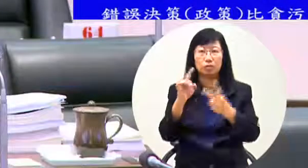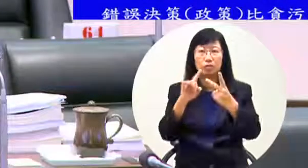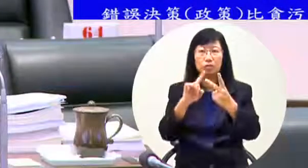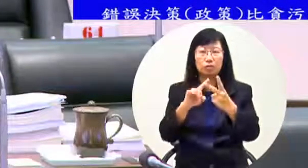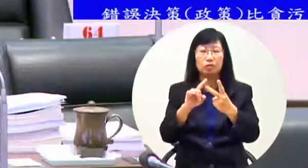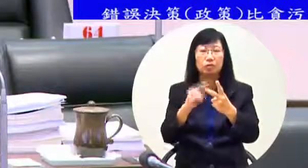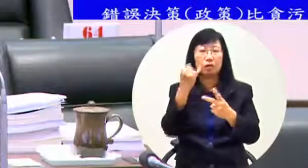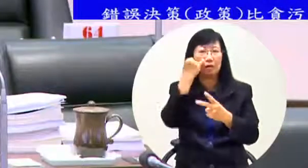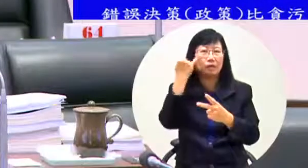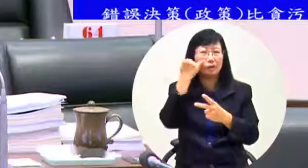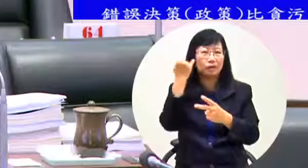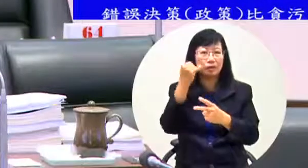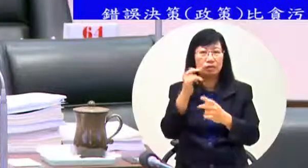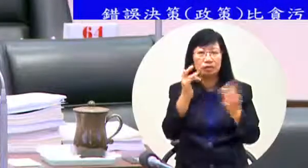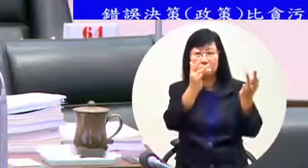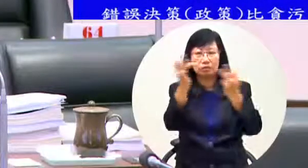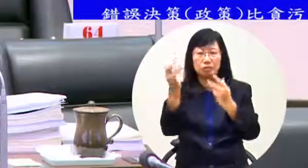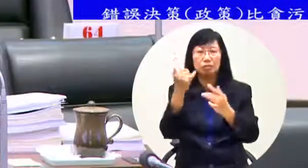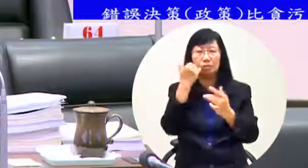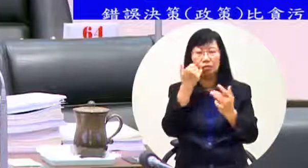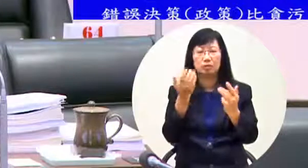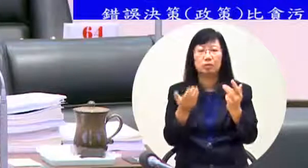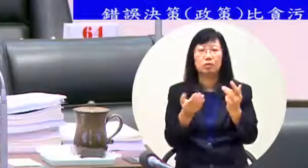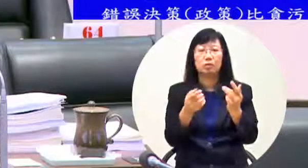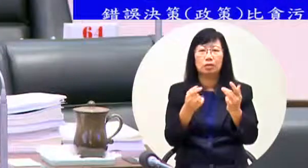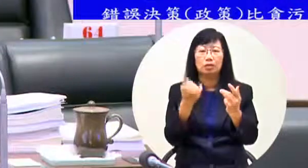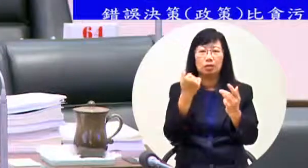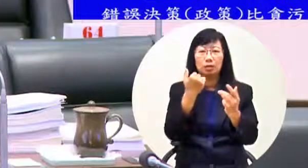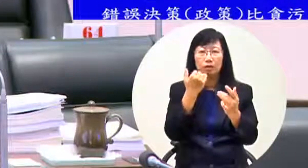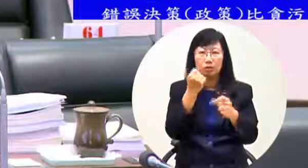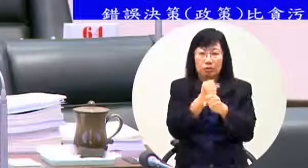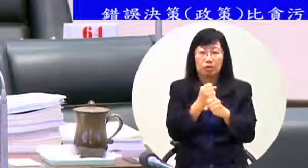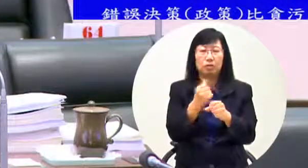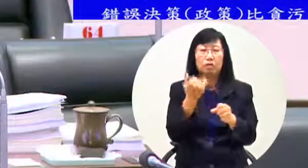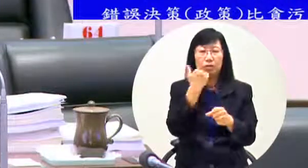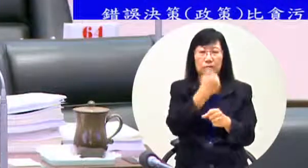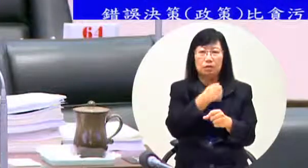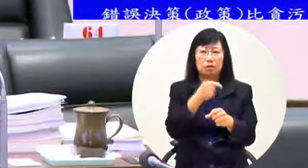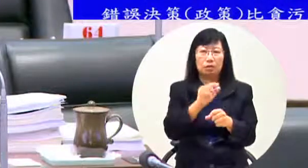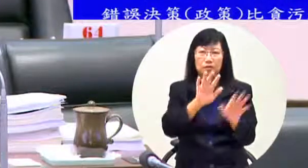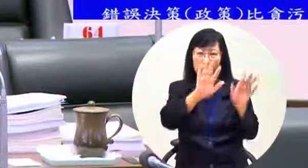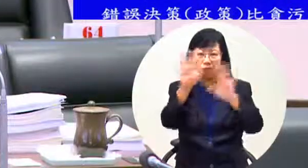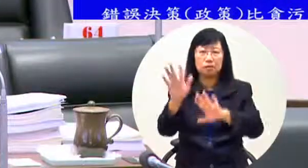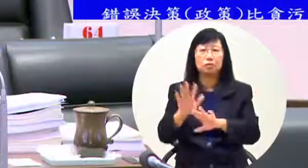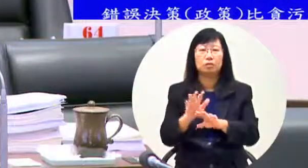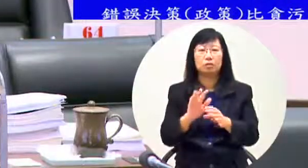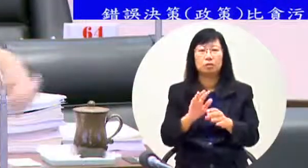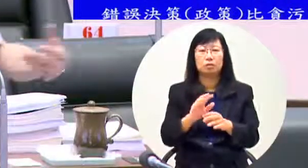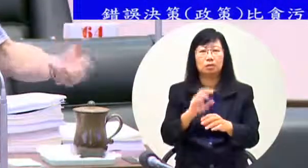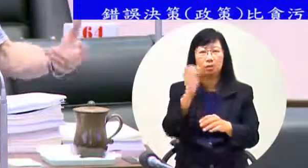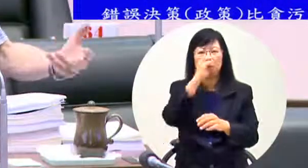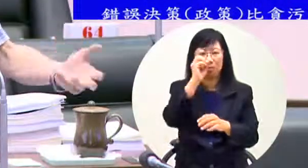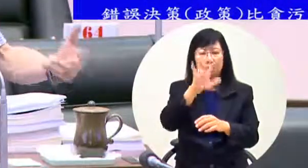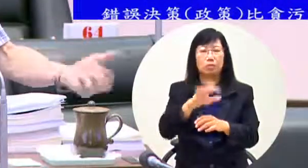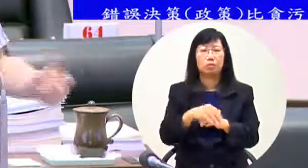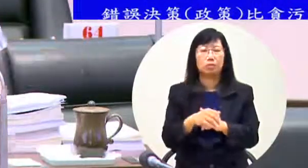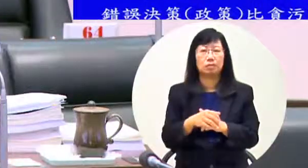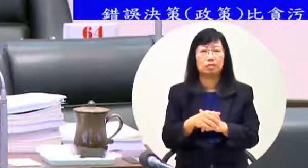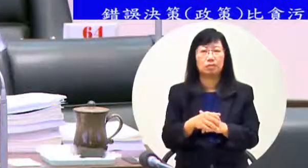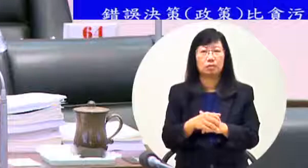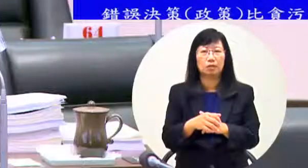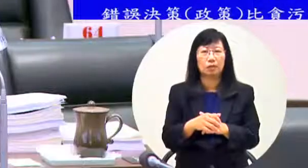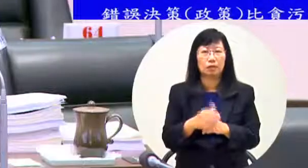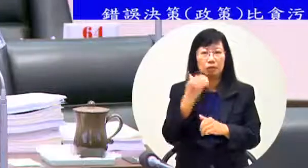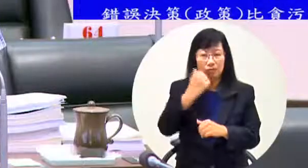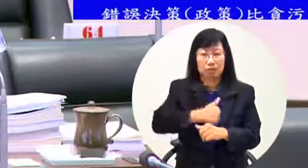我看规个形拢歹。所以我觉得，真的，如果真的能够市区路段的轻轨捷